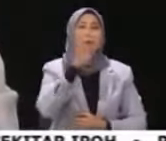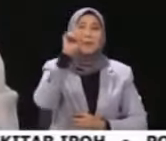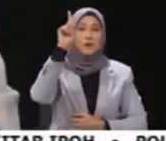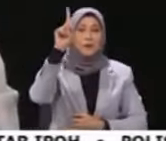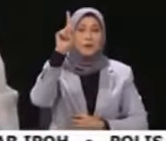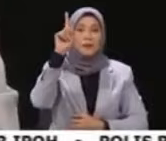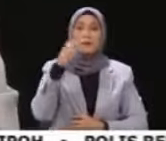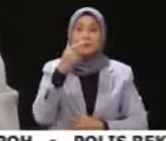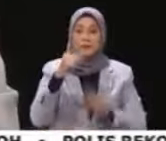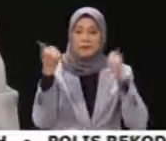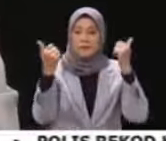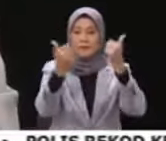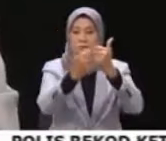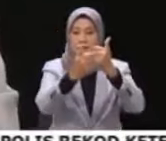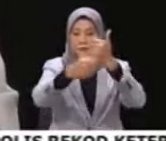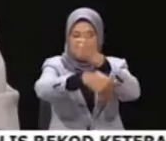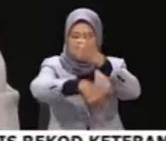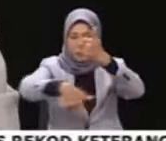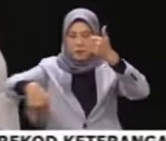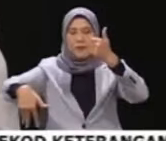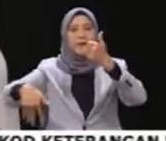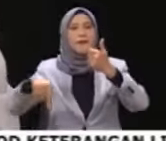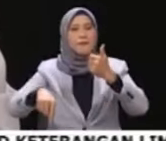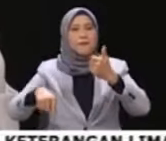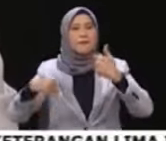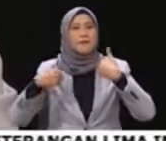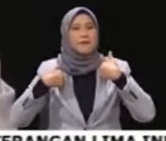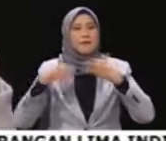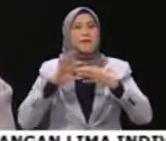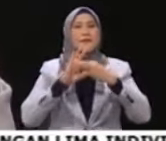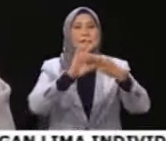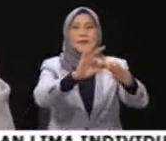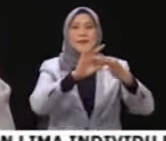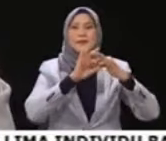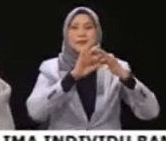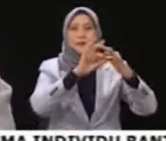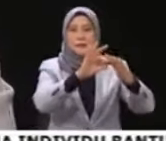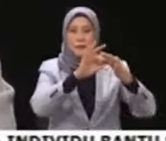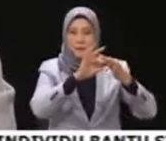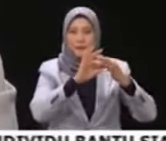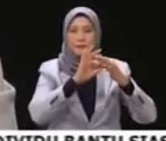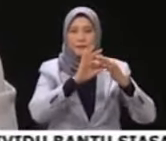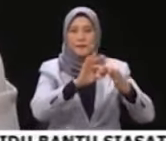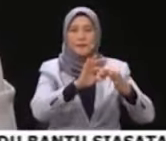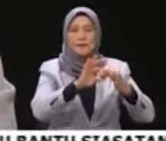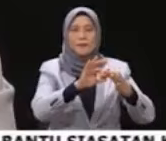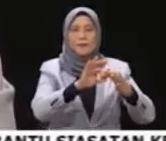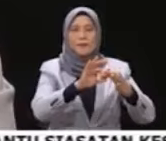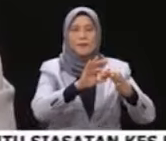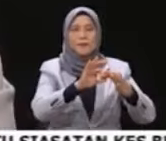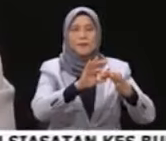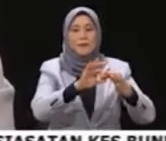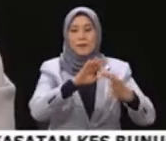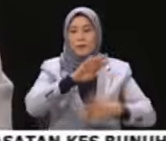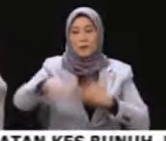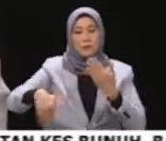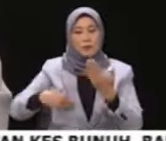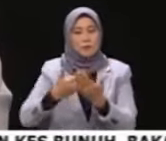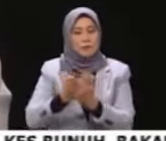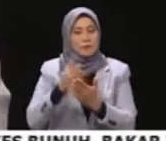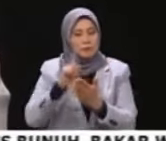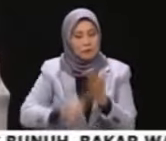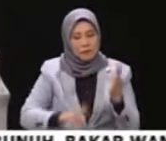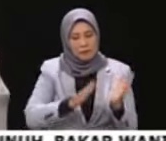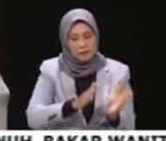satu ialah agensi-agensi kita di bawah kita yang berkolaborasi sekali untuk memastikan bahawasanya apa yang